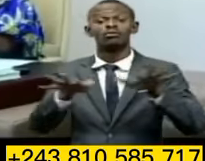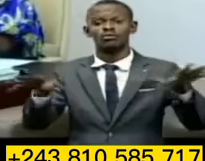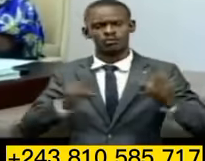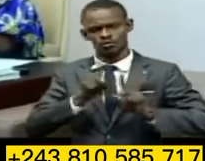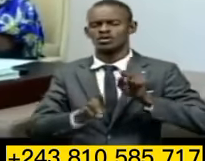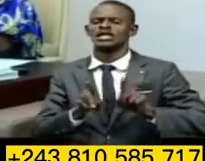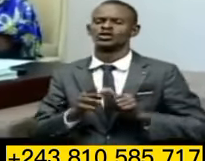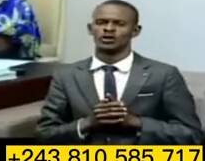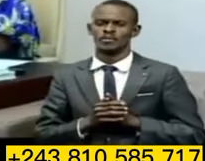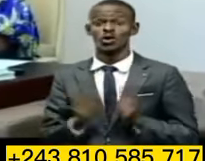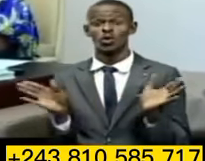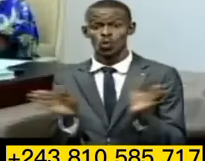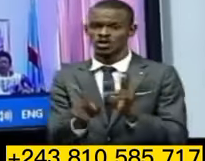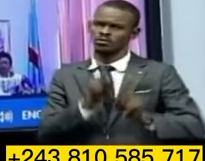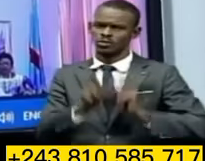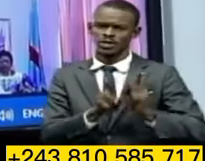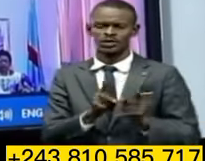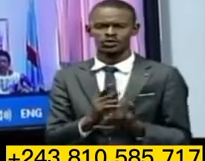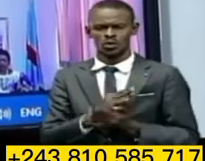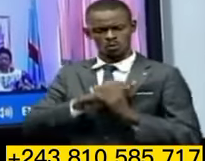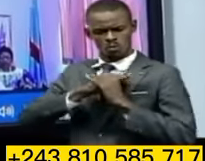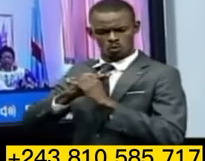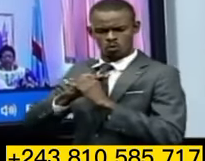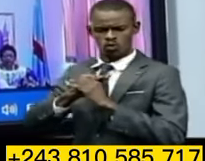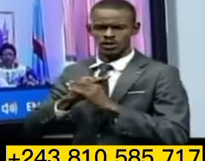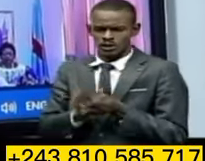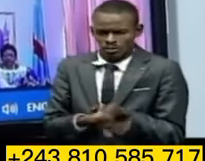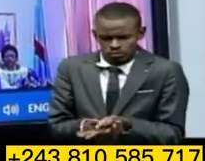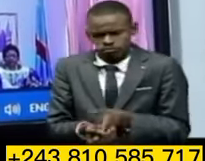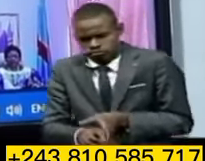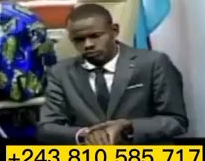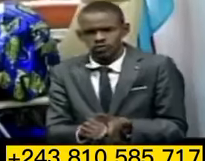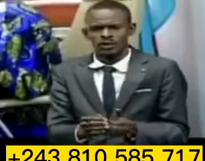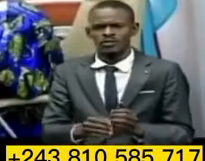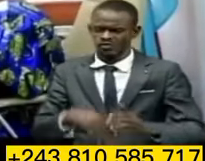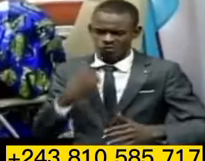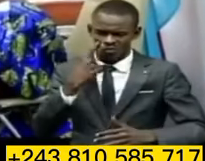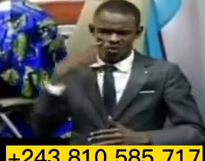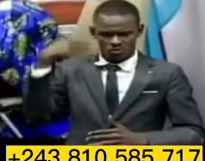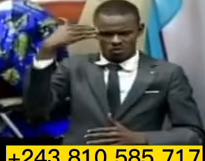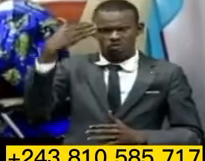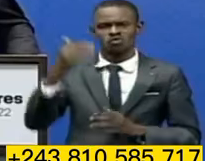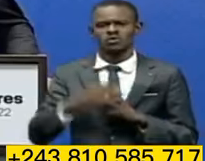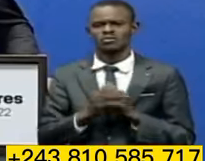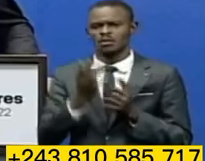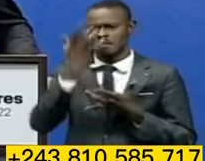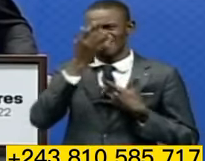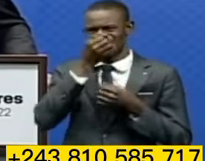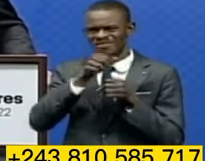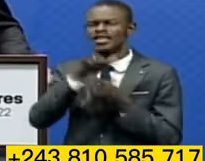observer les mesures d'hygiène afin que notre pays maîtrise sérieusement cette pandémie. Le Conseil a pris acte de cette